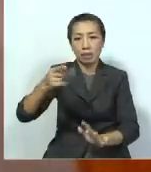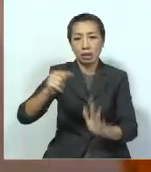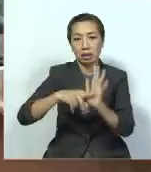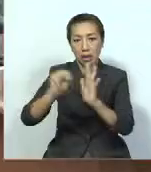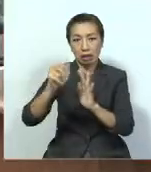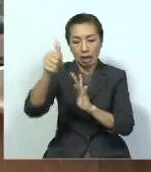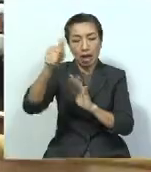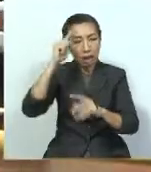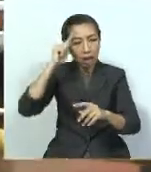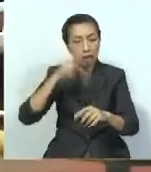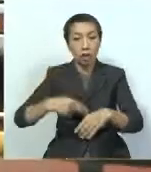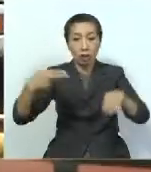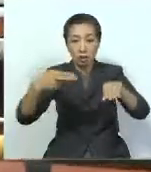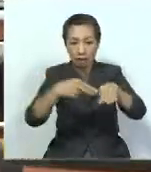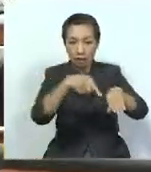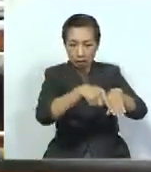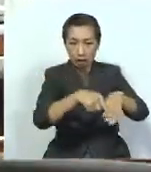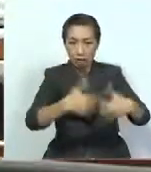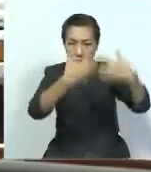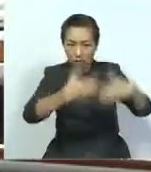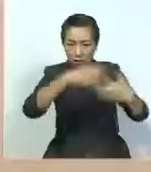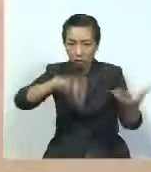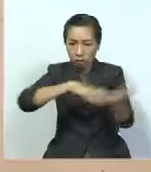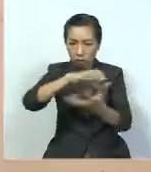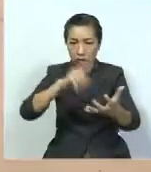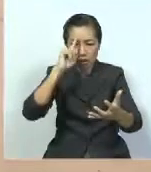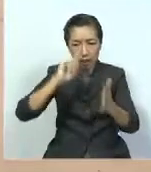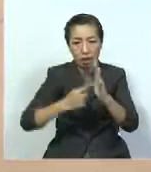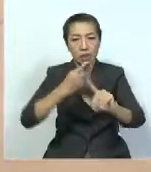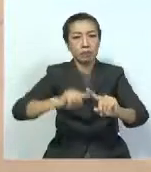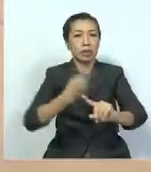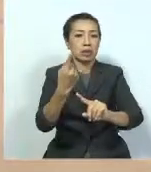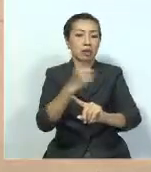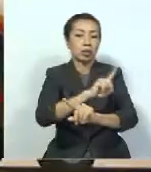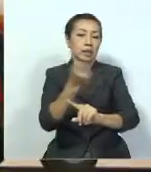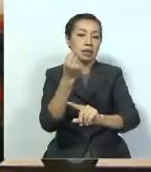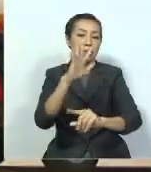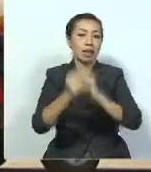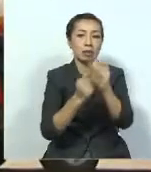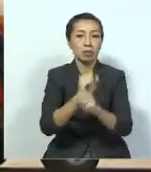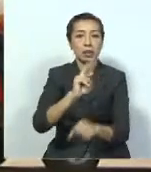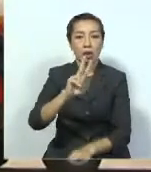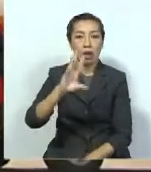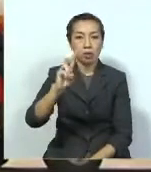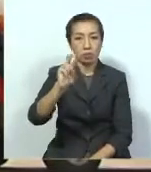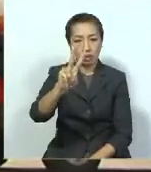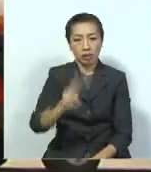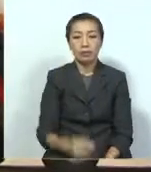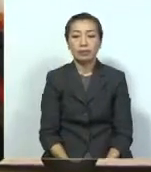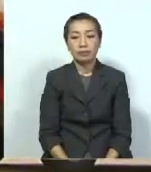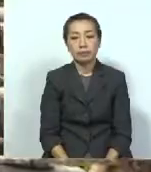เครื่องผลิตไฟฟ้าด้วยน้ำมันปาล์มดิบเนี่ยอย่างเป็นทางการได้ในวันที่15มกราคม2562ค่ะ